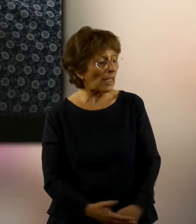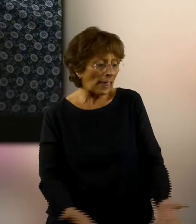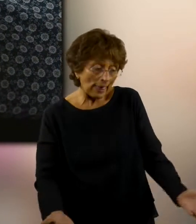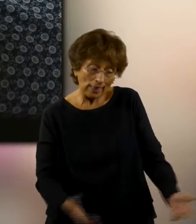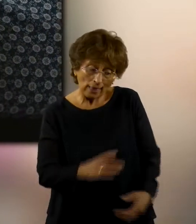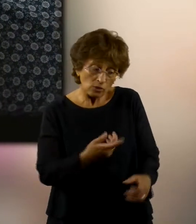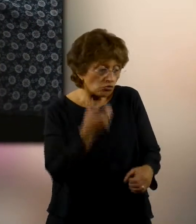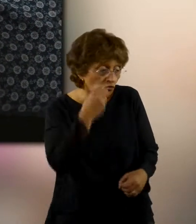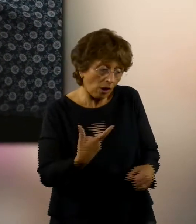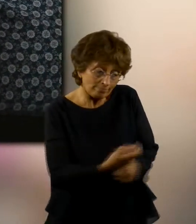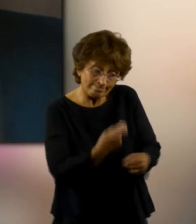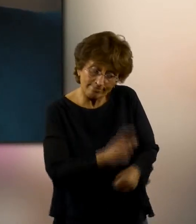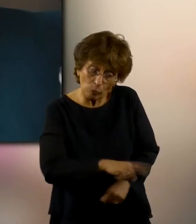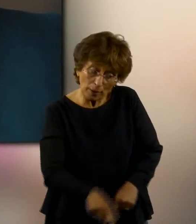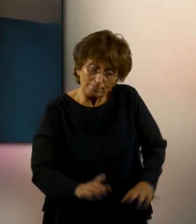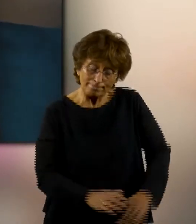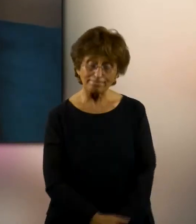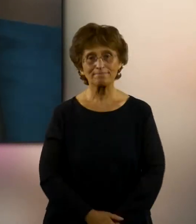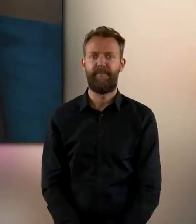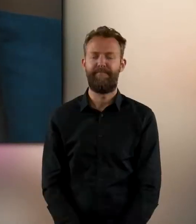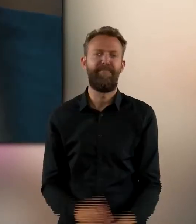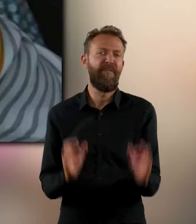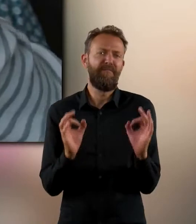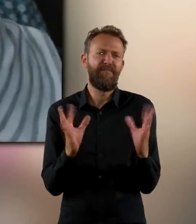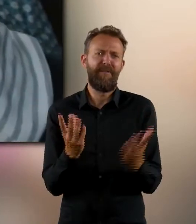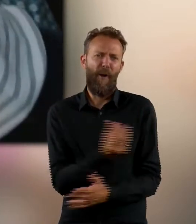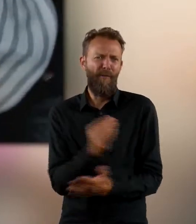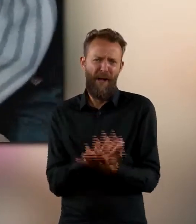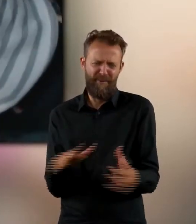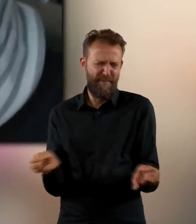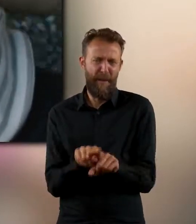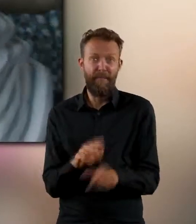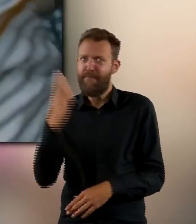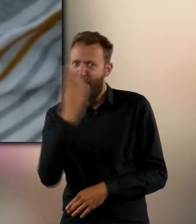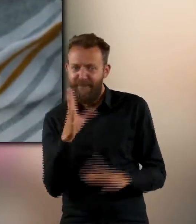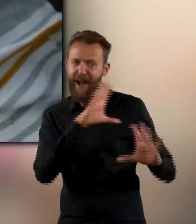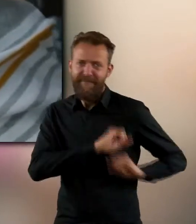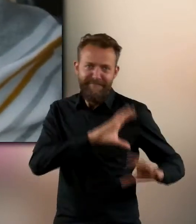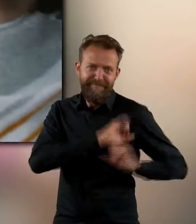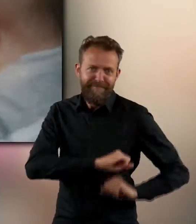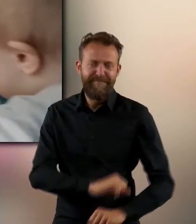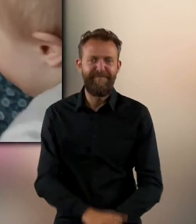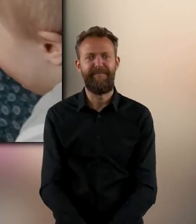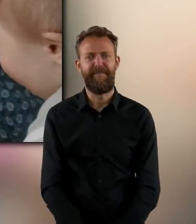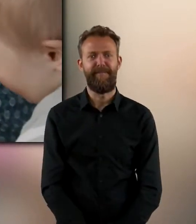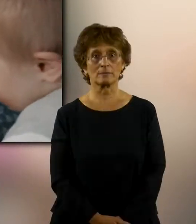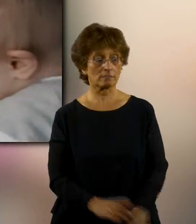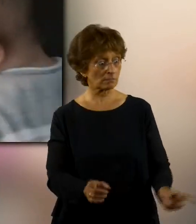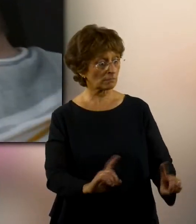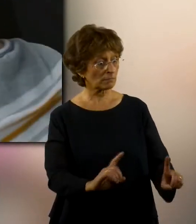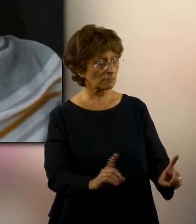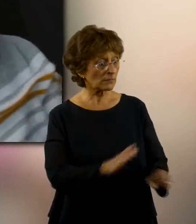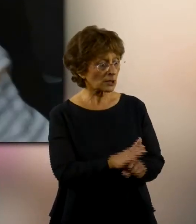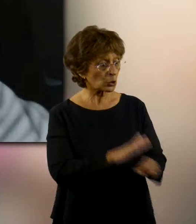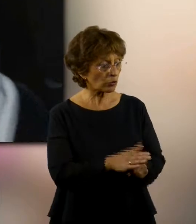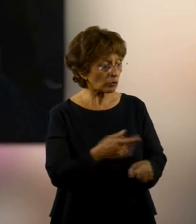oui, faut pas l'embêter le chat. Comme tous les enfants de son âge, il a besoin de faire ses expériences. Non, Antonin, ça suffit, tu as